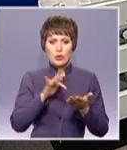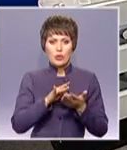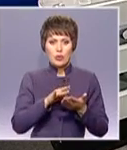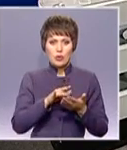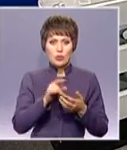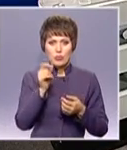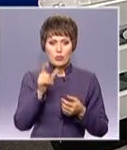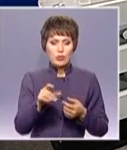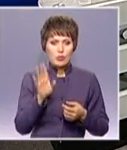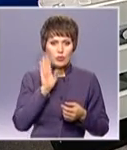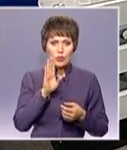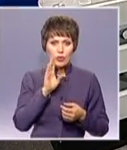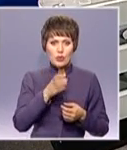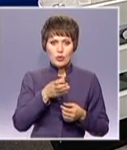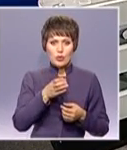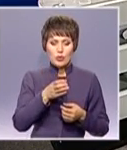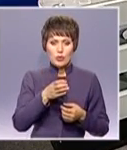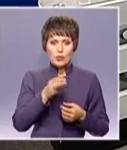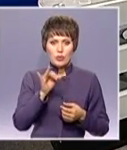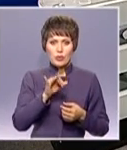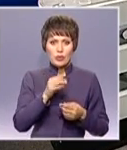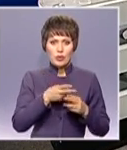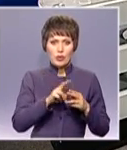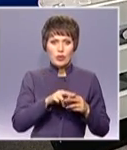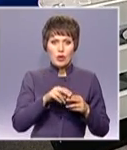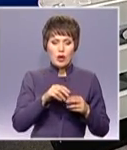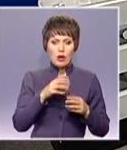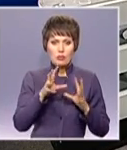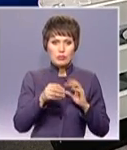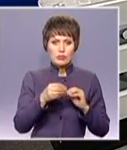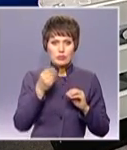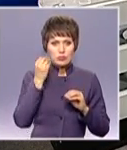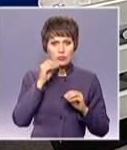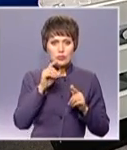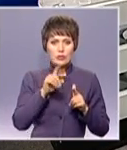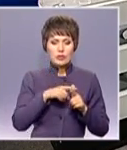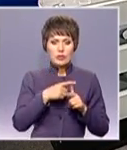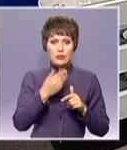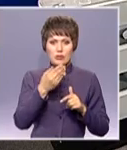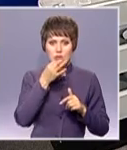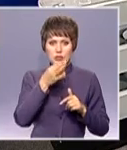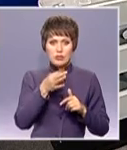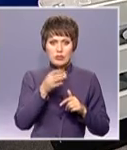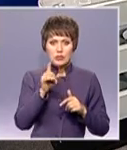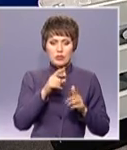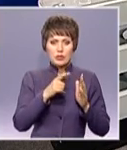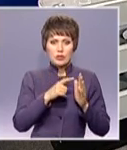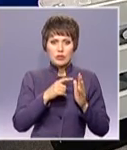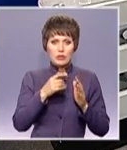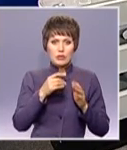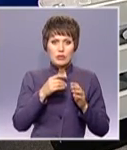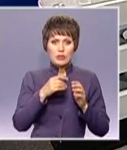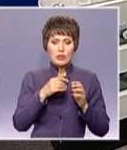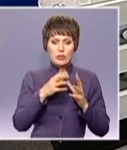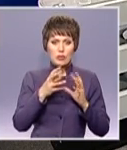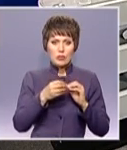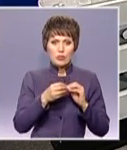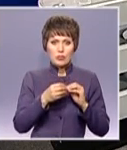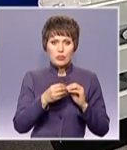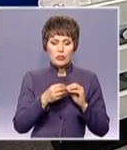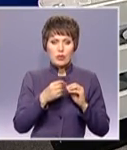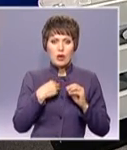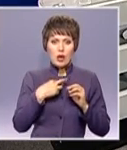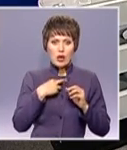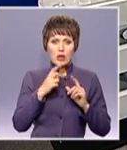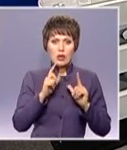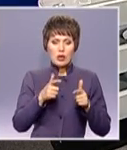покупать бутилированную воду, так как она некачественная у нас. Вы сказали, что на 70% она качественная. Да, я